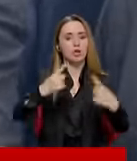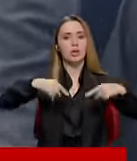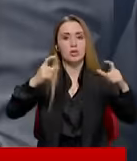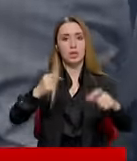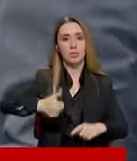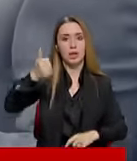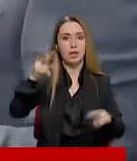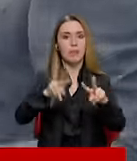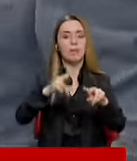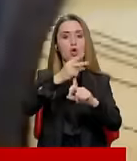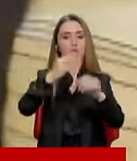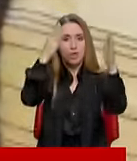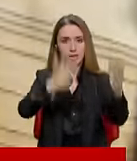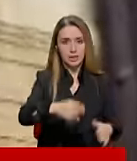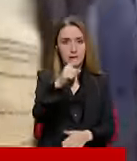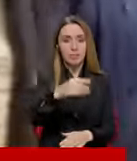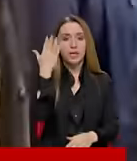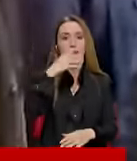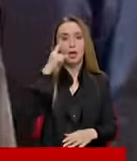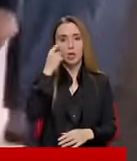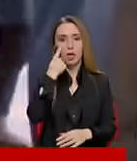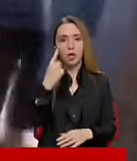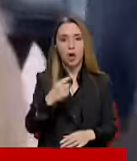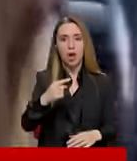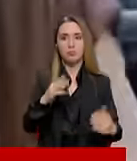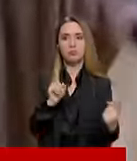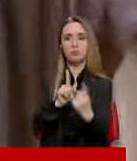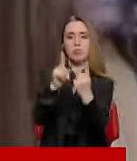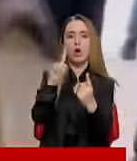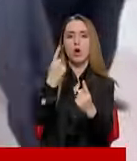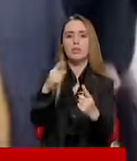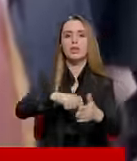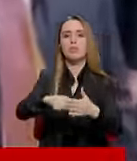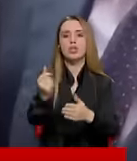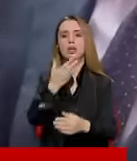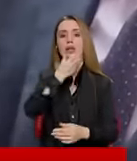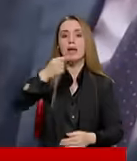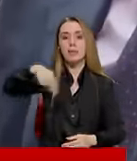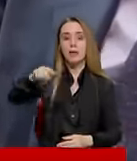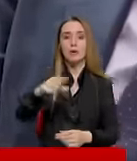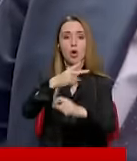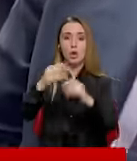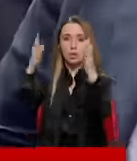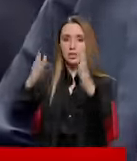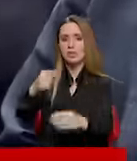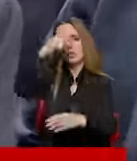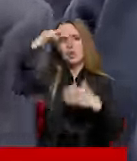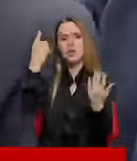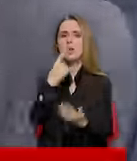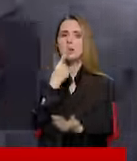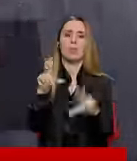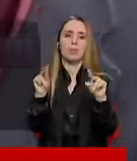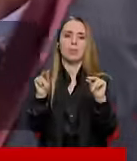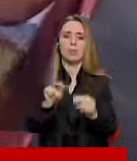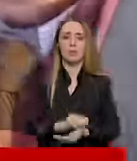şehircilik bakanı Mehmet ösek de Karabük'te yolunu kesti 10.000 L maaş alan bir emekli ösek İnşallah demekle